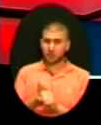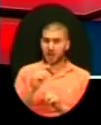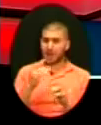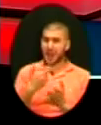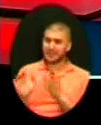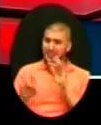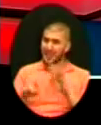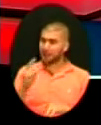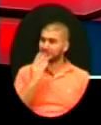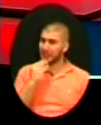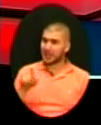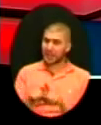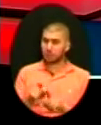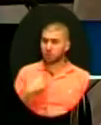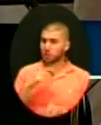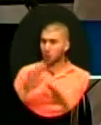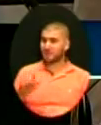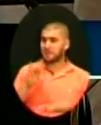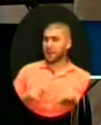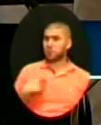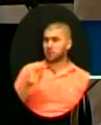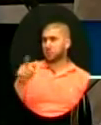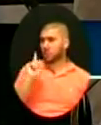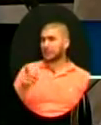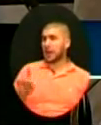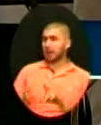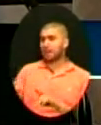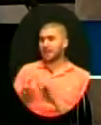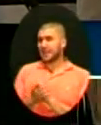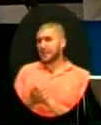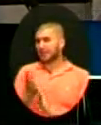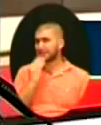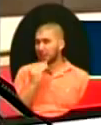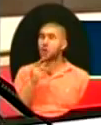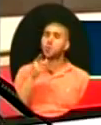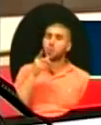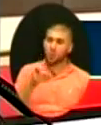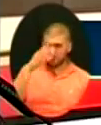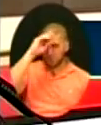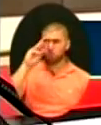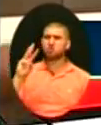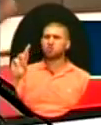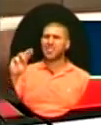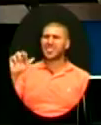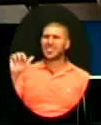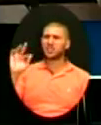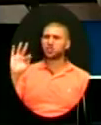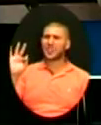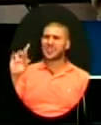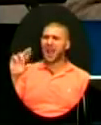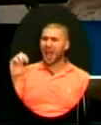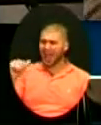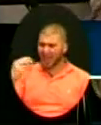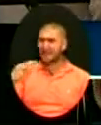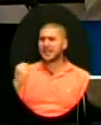החרם הישראלי, הוא אמר, כמו שאנחנו לא אוהבים שמחרים אותנו, לא צריך להחרים אותם, הם בסך הכל ידידי ישראל. אז אותו שטרחה, שיעשה את הפעולות